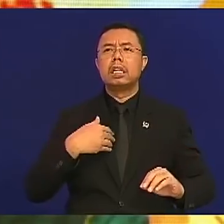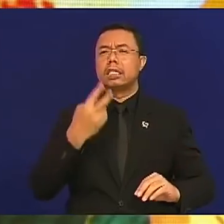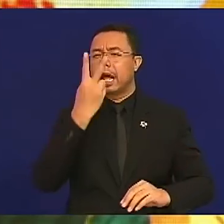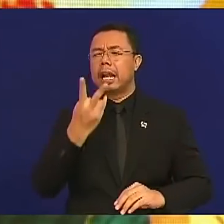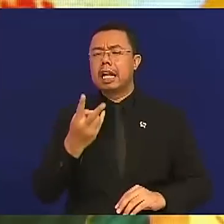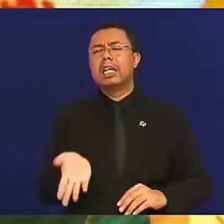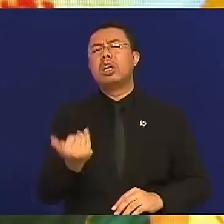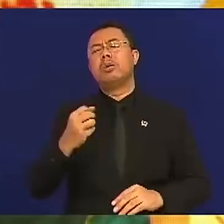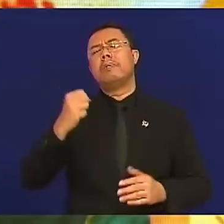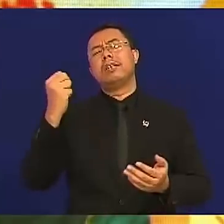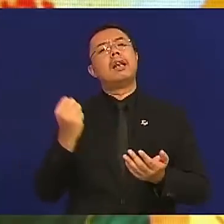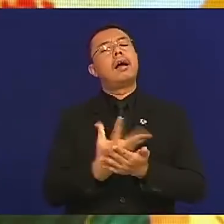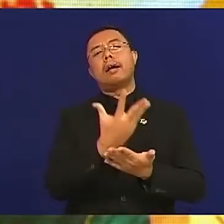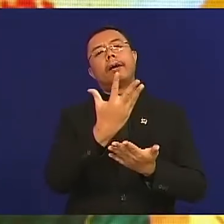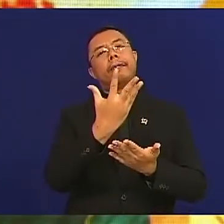ini tragis.